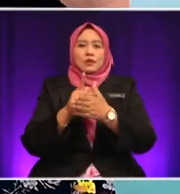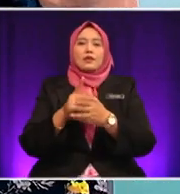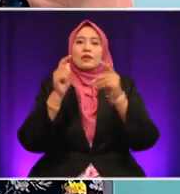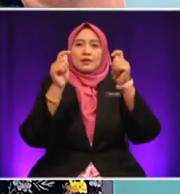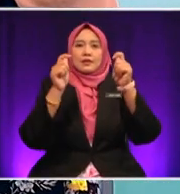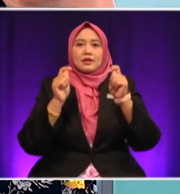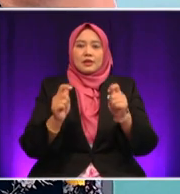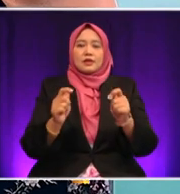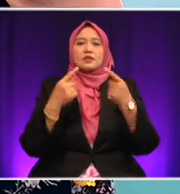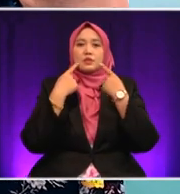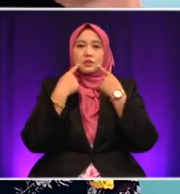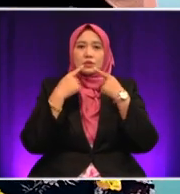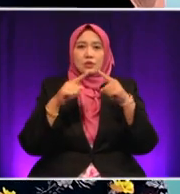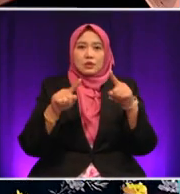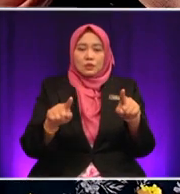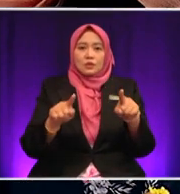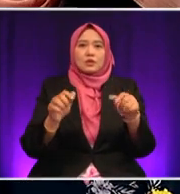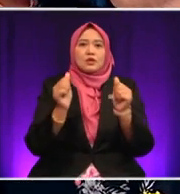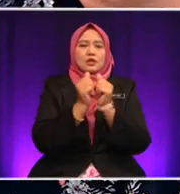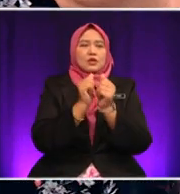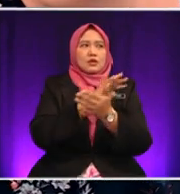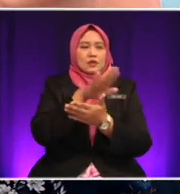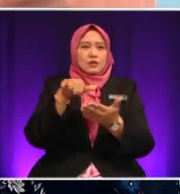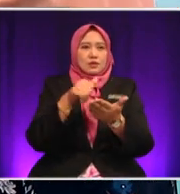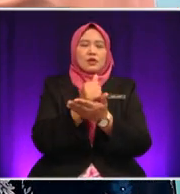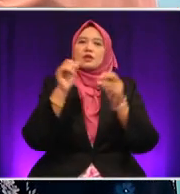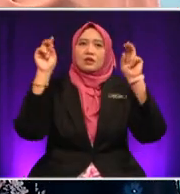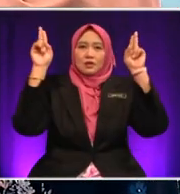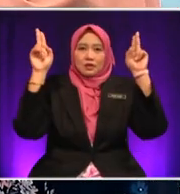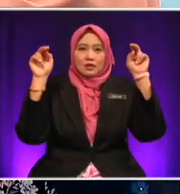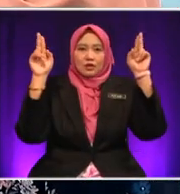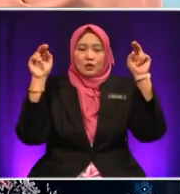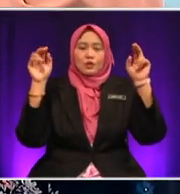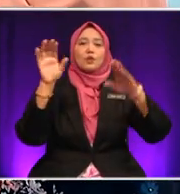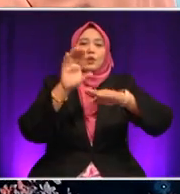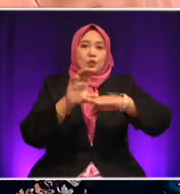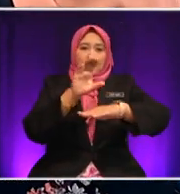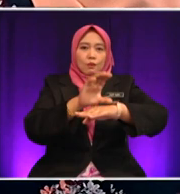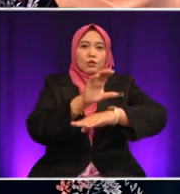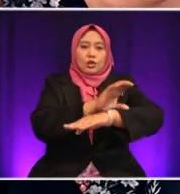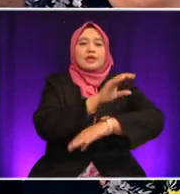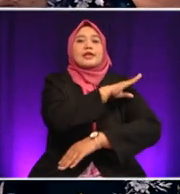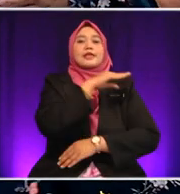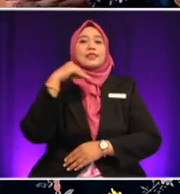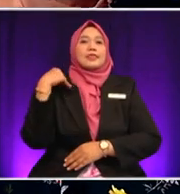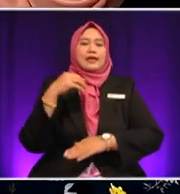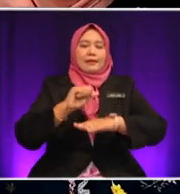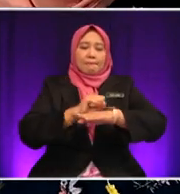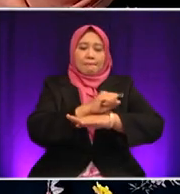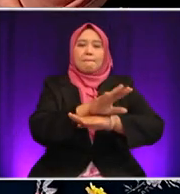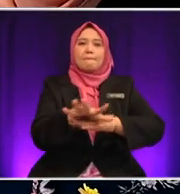kita di dalam kalian mengenai tajuk komputer dan impor Oke computer dan impact